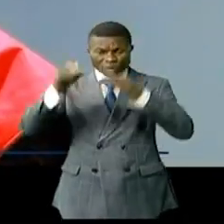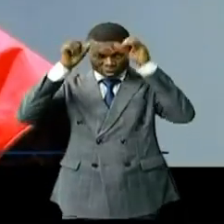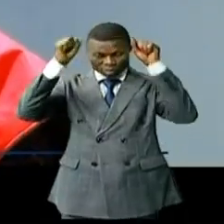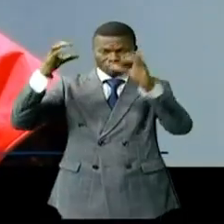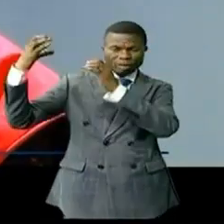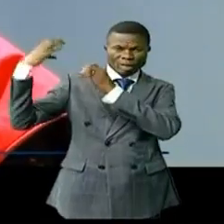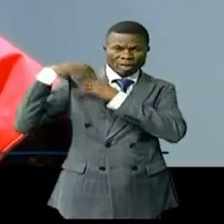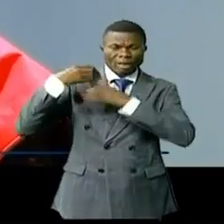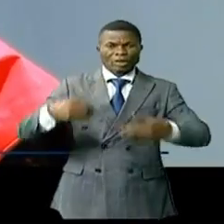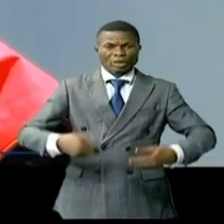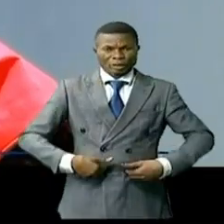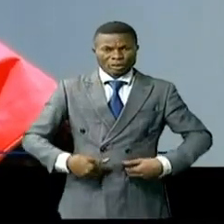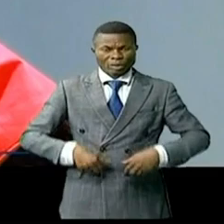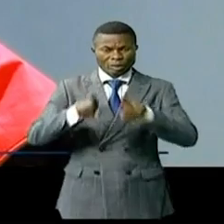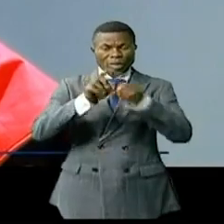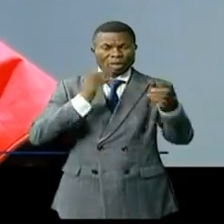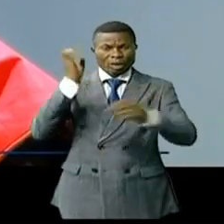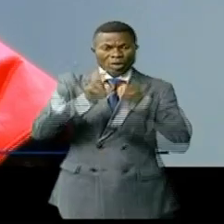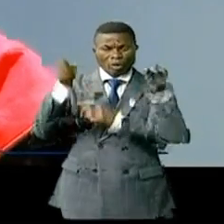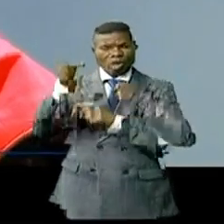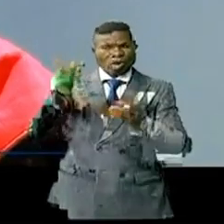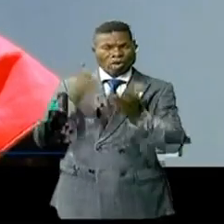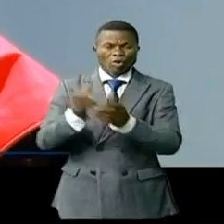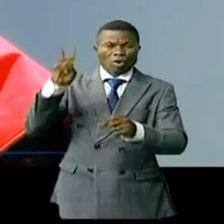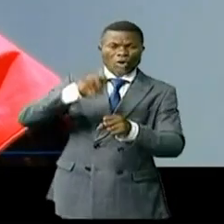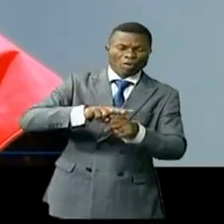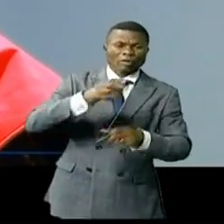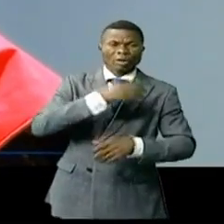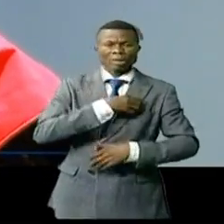de la jeunesse et de la lutte contre les violences faites à la